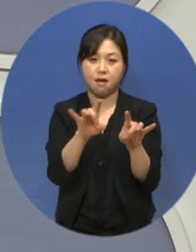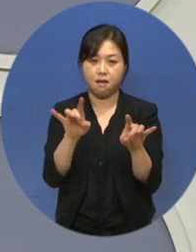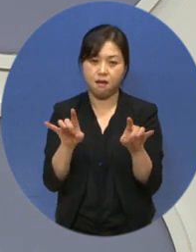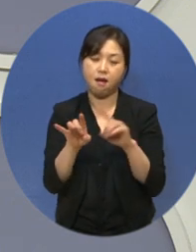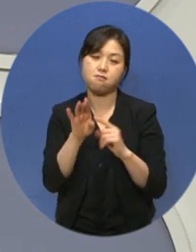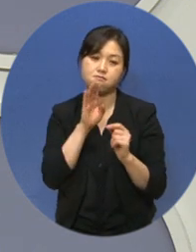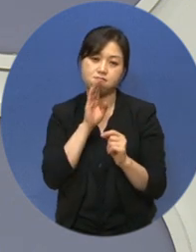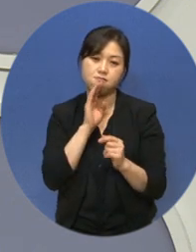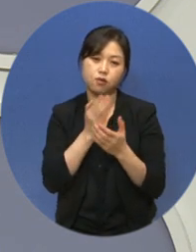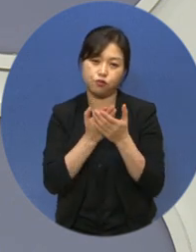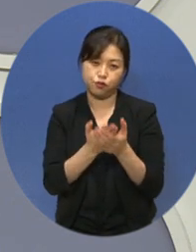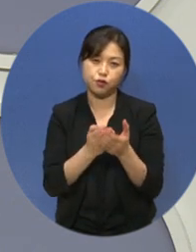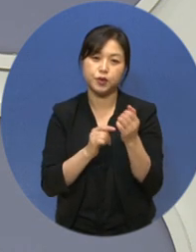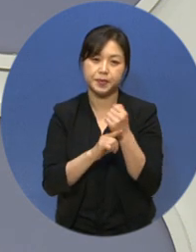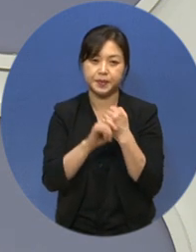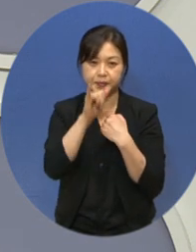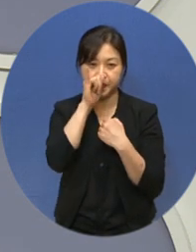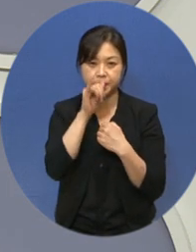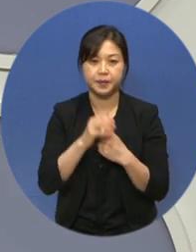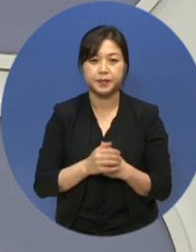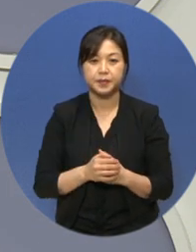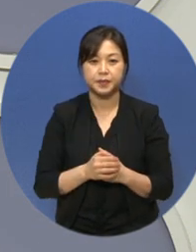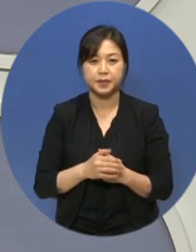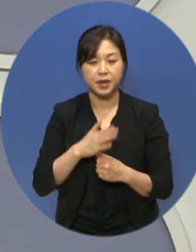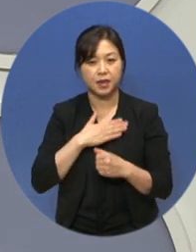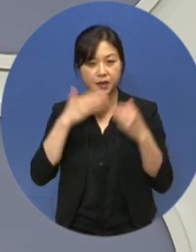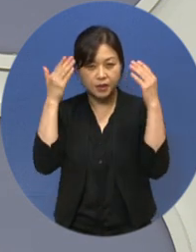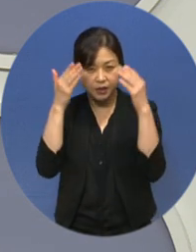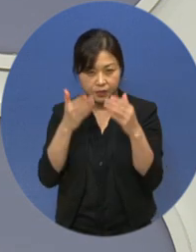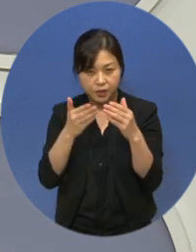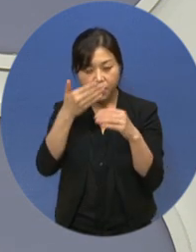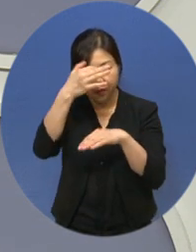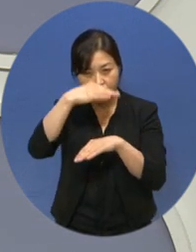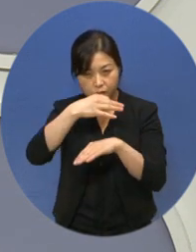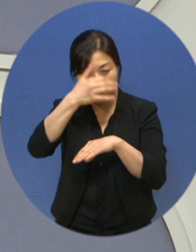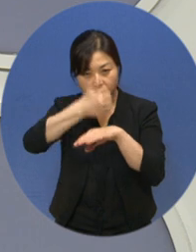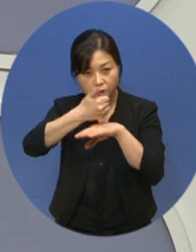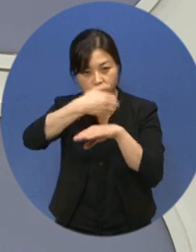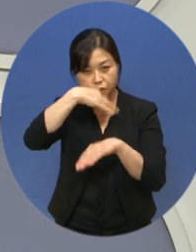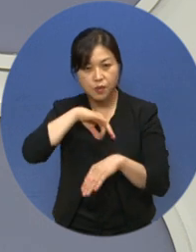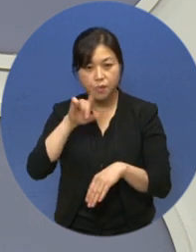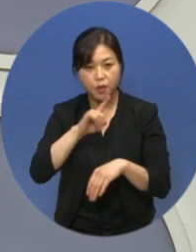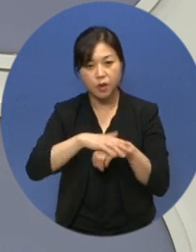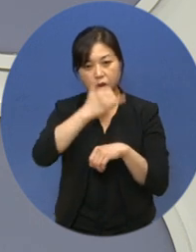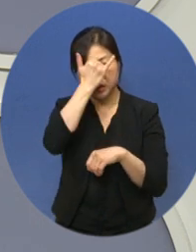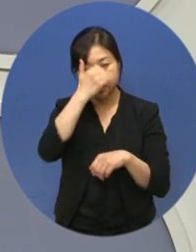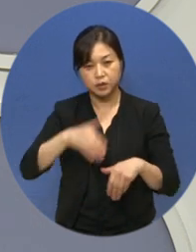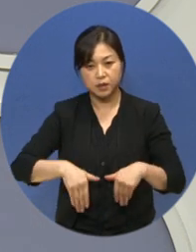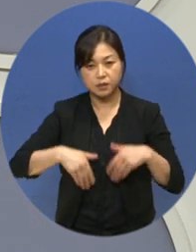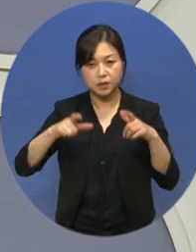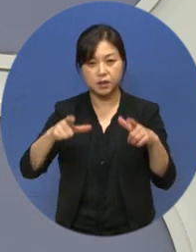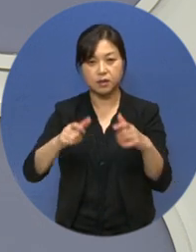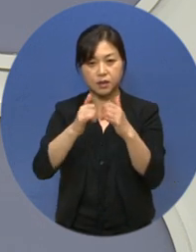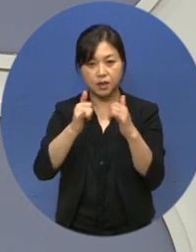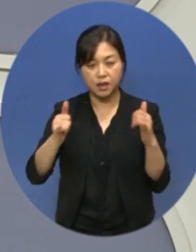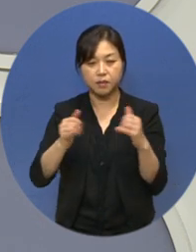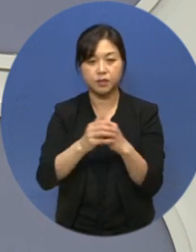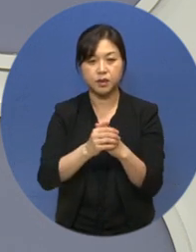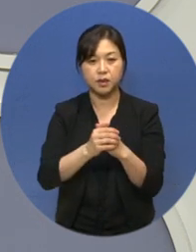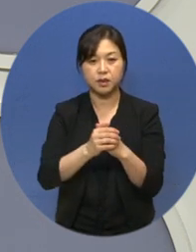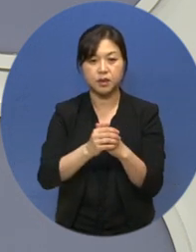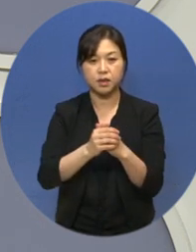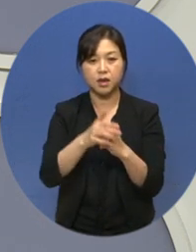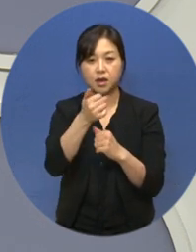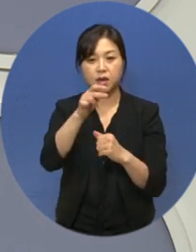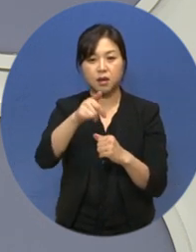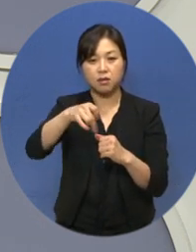의미가 있는데요 우리가 도가 역점적으로 한 것 중에 나름 거라면 에 추척 남 도트 분들은 혁신도시 지정이